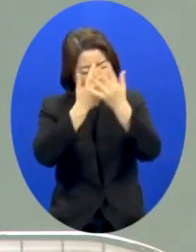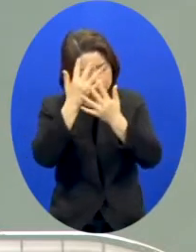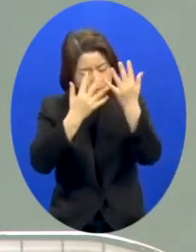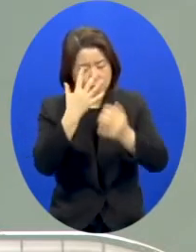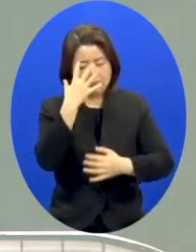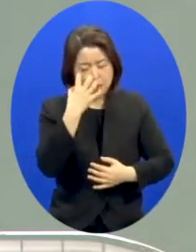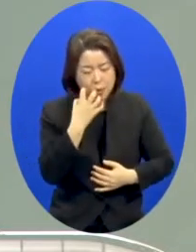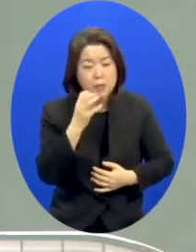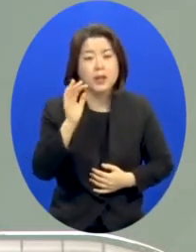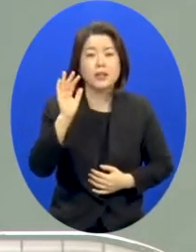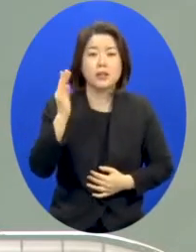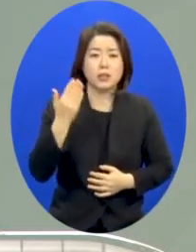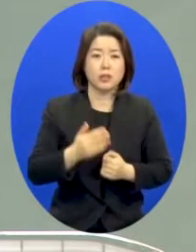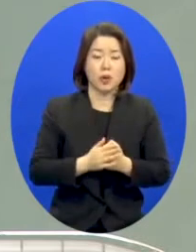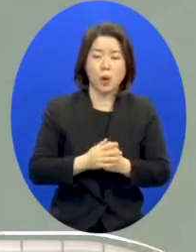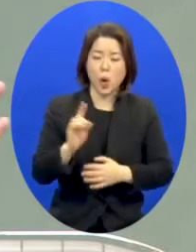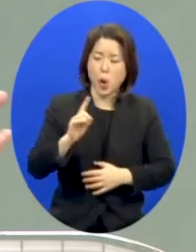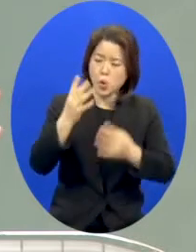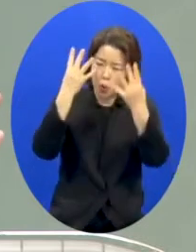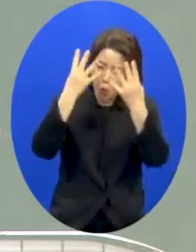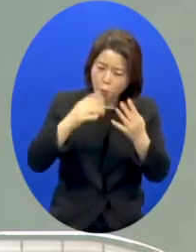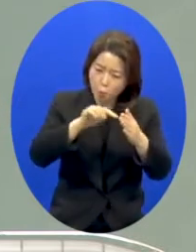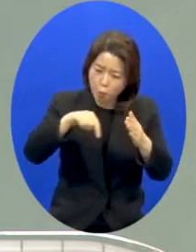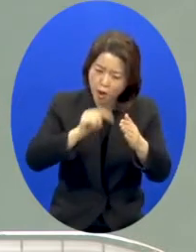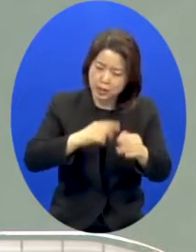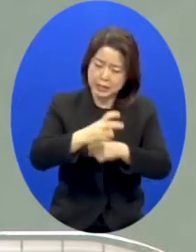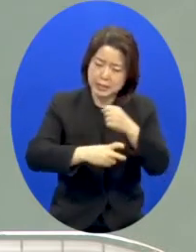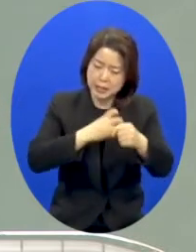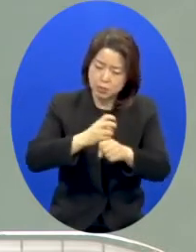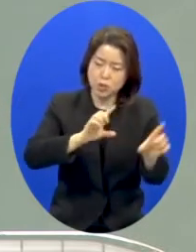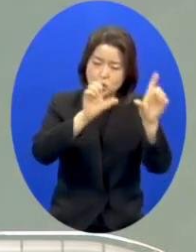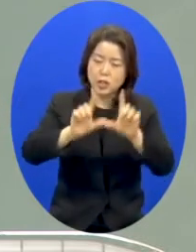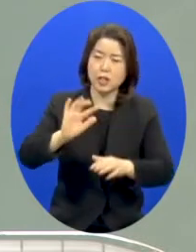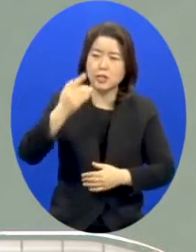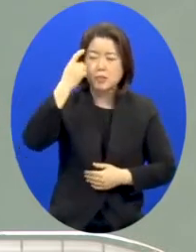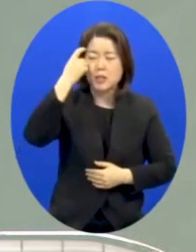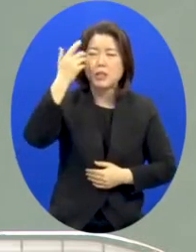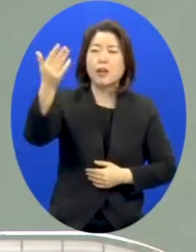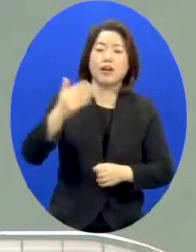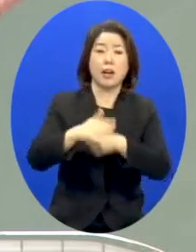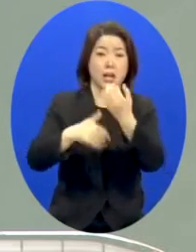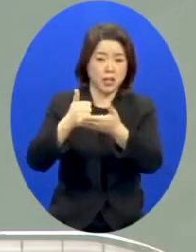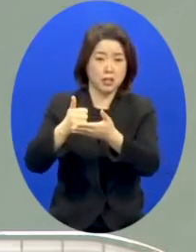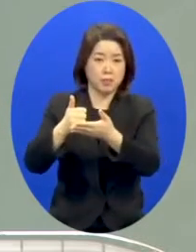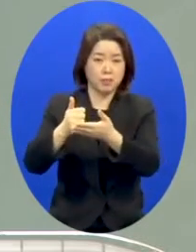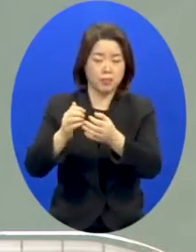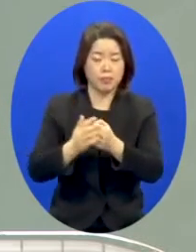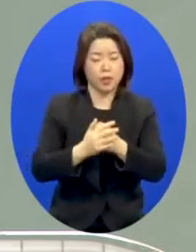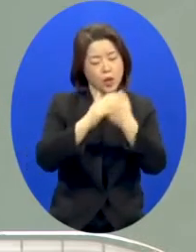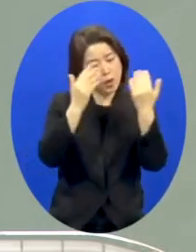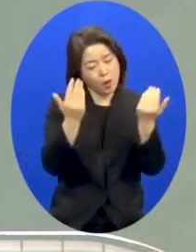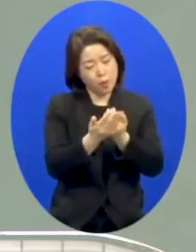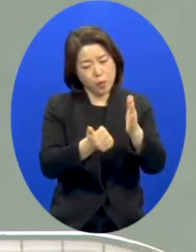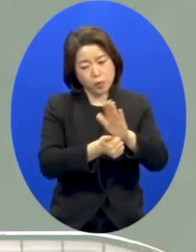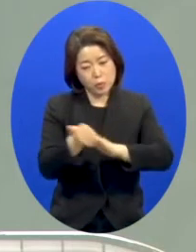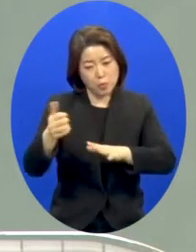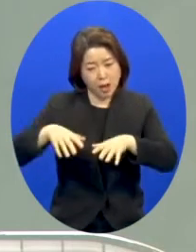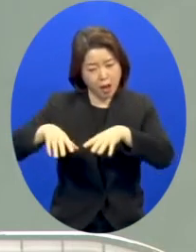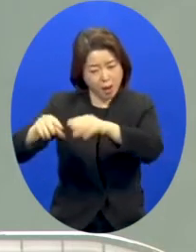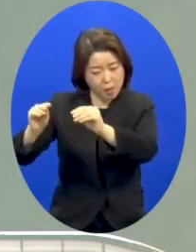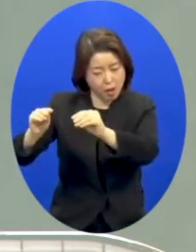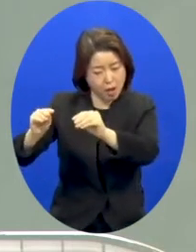들어요 어떻게 여기서 20년을 살아야 합니까 아니에요 모든 소망이 다 끊어졌던 그때